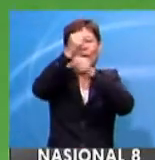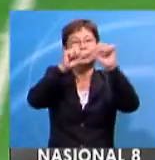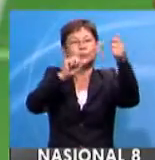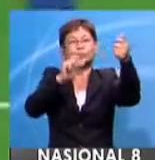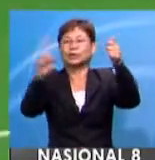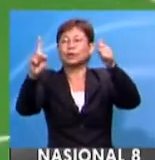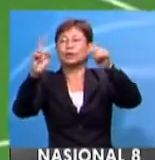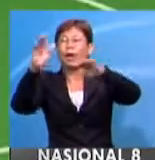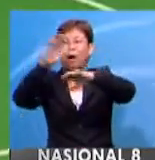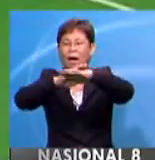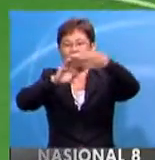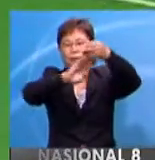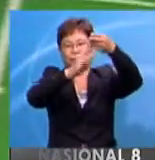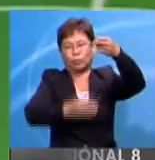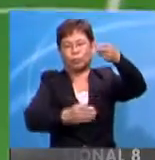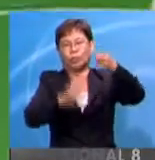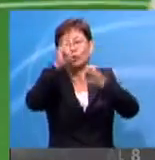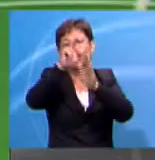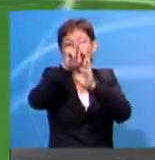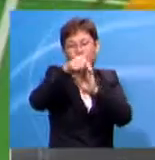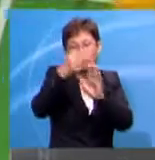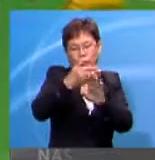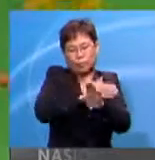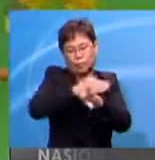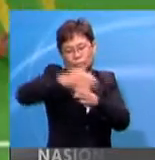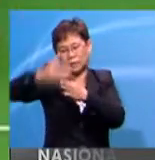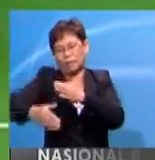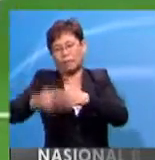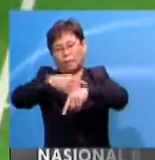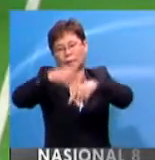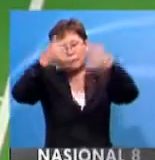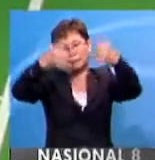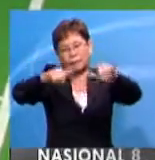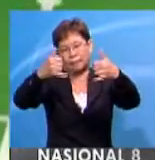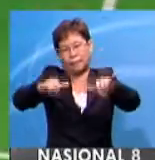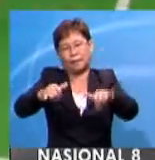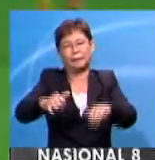ke atas Brunei 2 menit sebelum tamat masa permainan